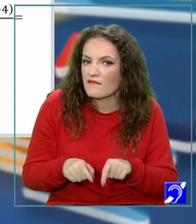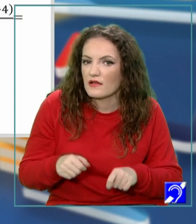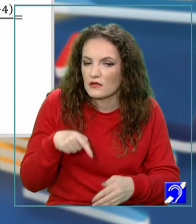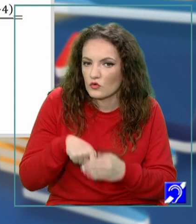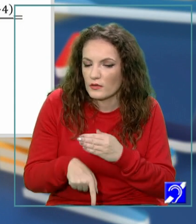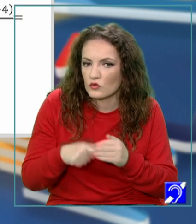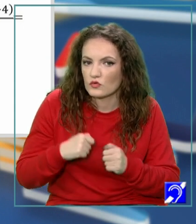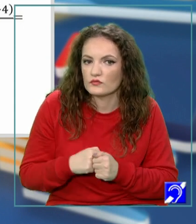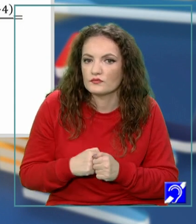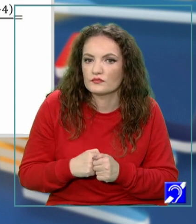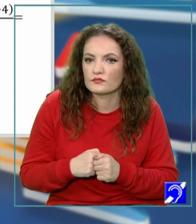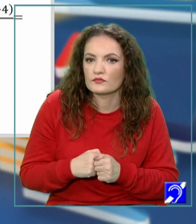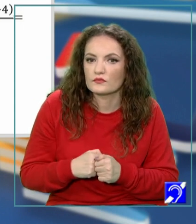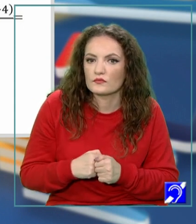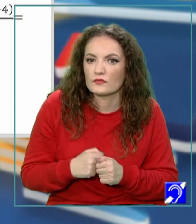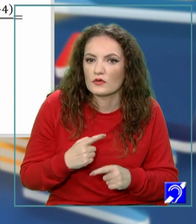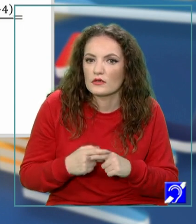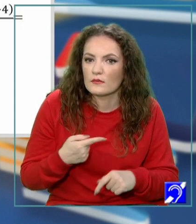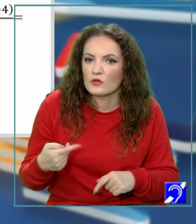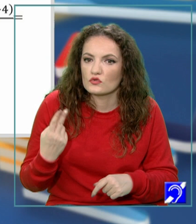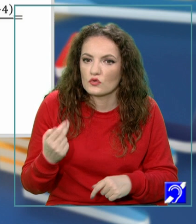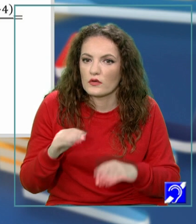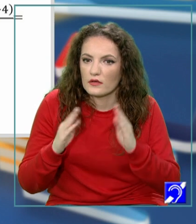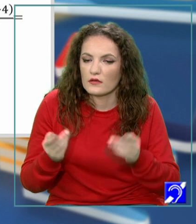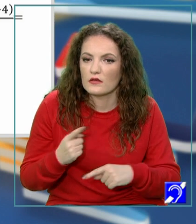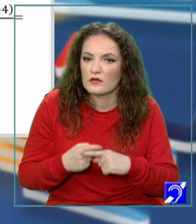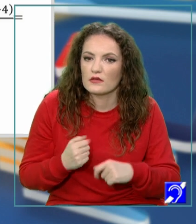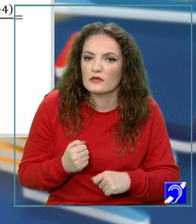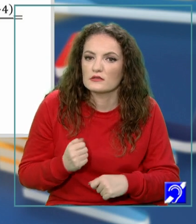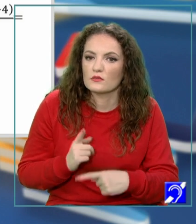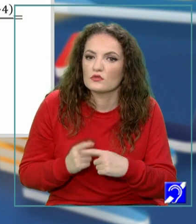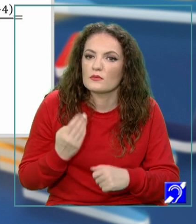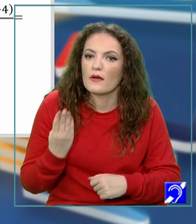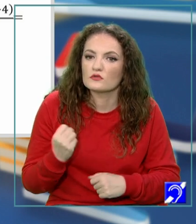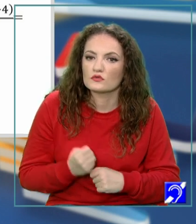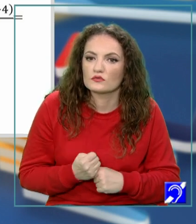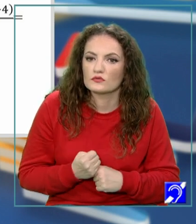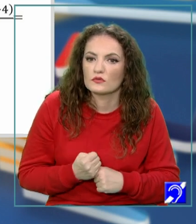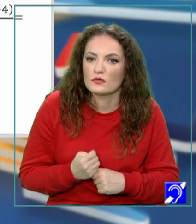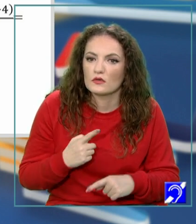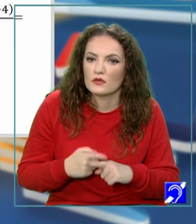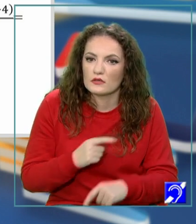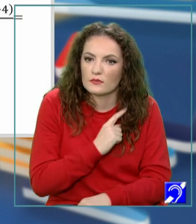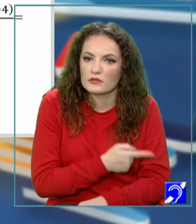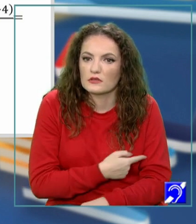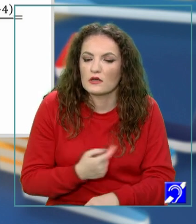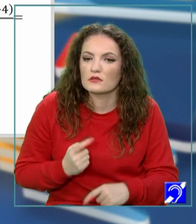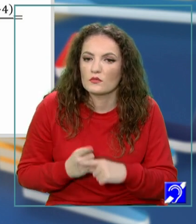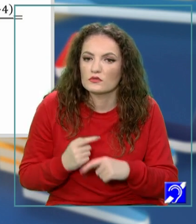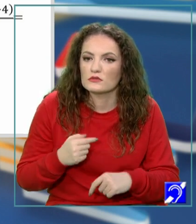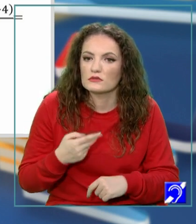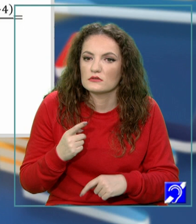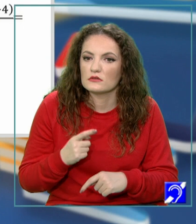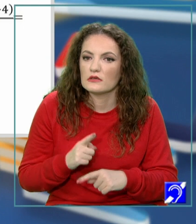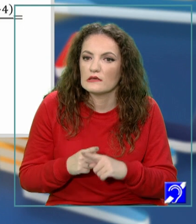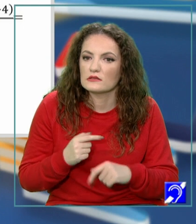fracție rezultă x minus 2 supra x minus 4 plus numărătorul rămâne la același, x pătrat plus x minus 4 supra.